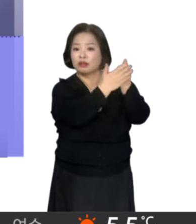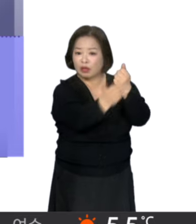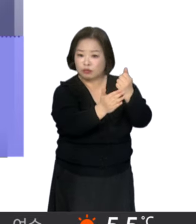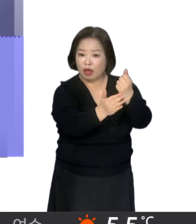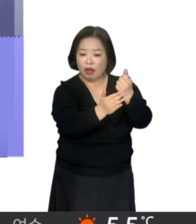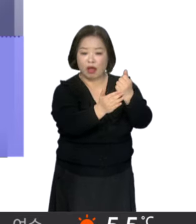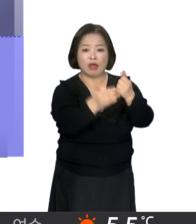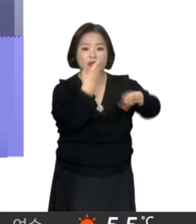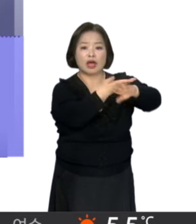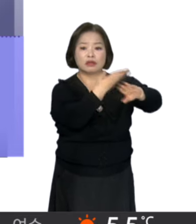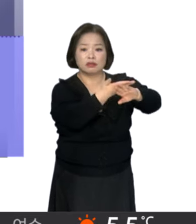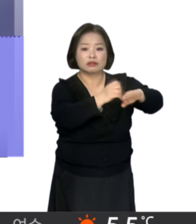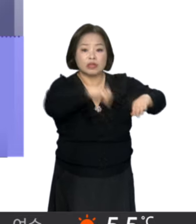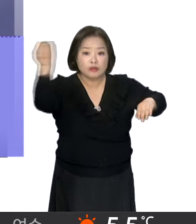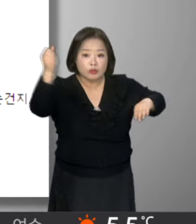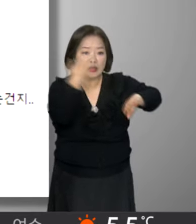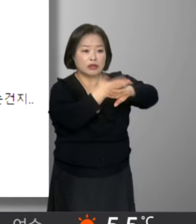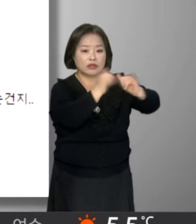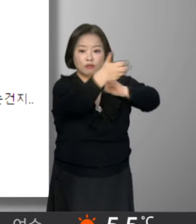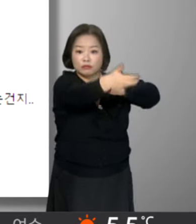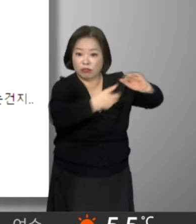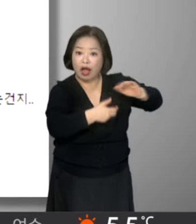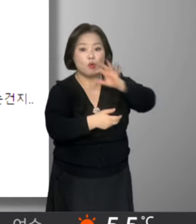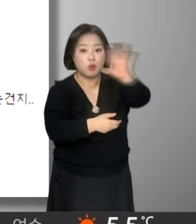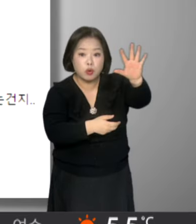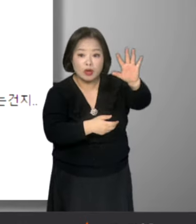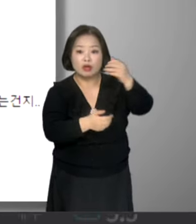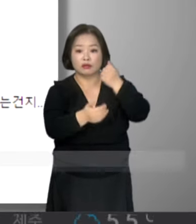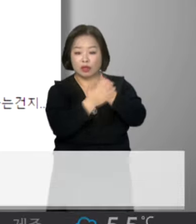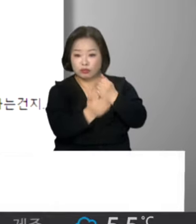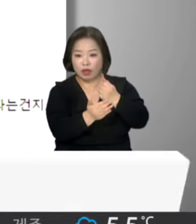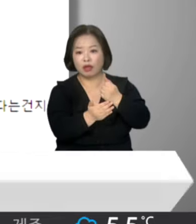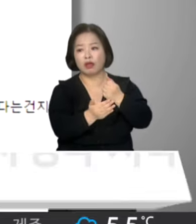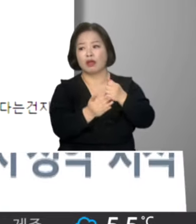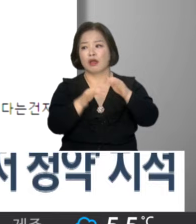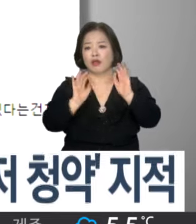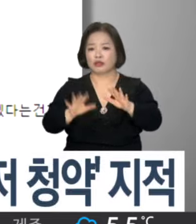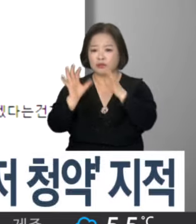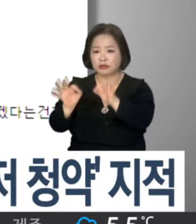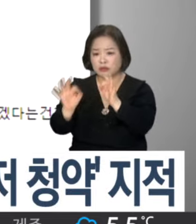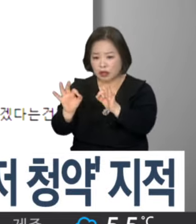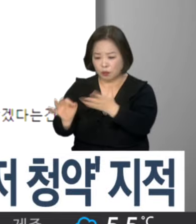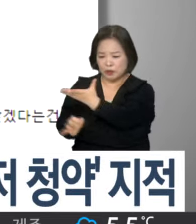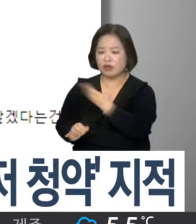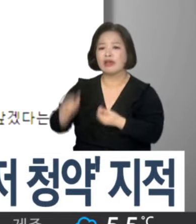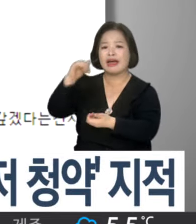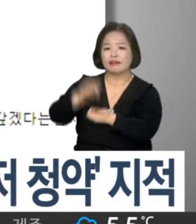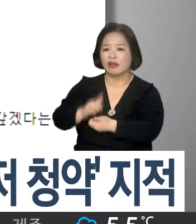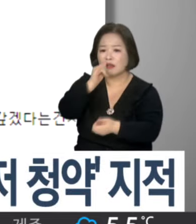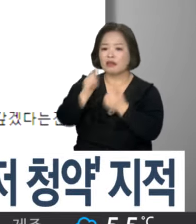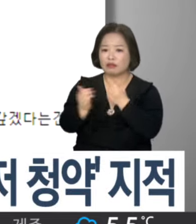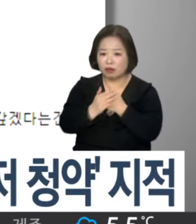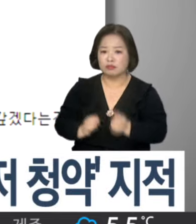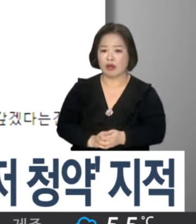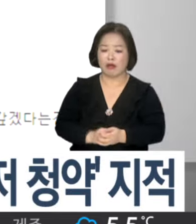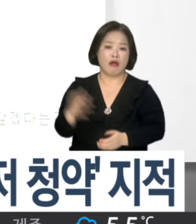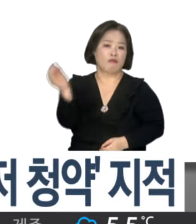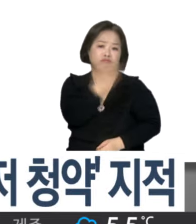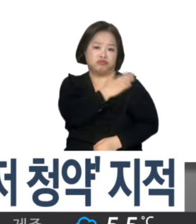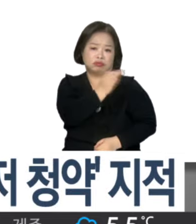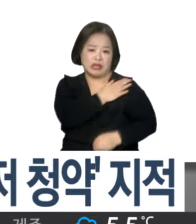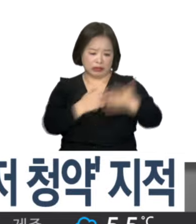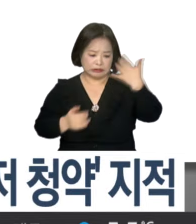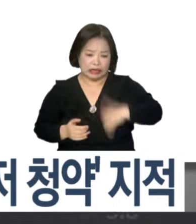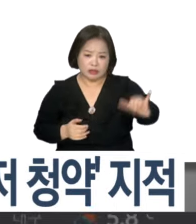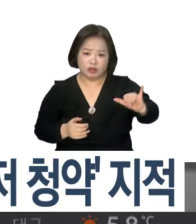9억 5천만 원은 있어야 하는 겁니다 결국 부모의 재력을 등업은 금수저가 자산을 증식하는 방편으로 사용된다는